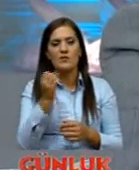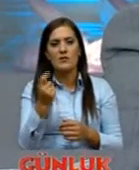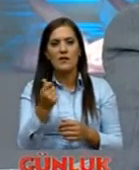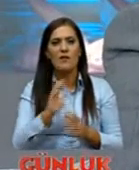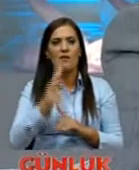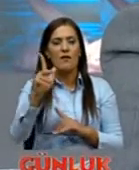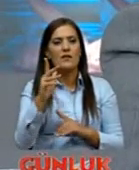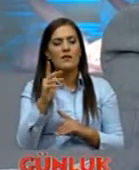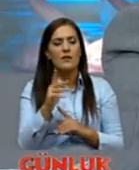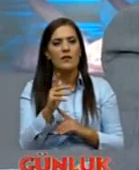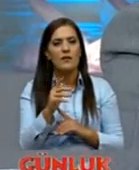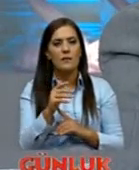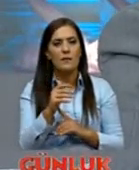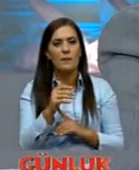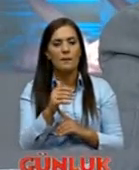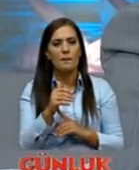bir